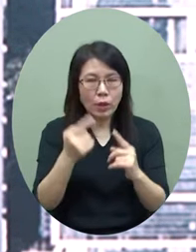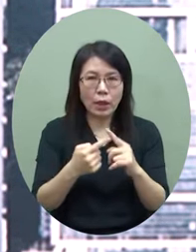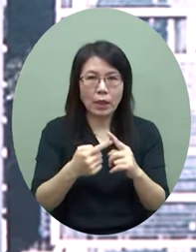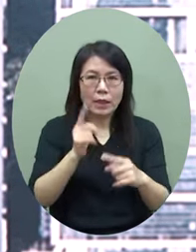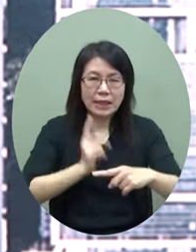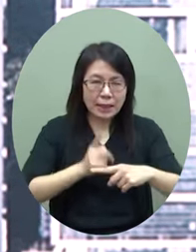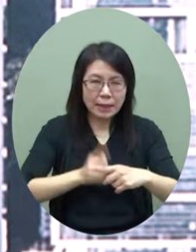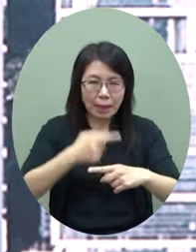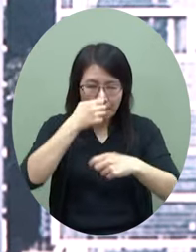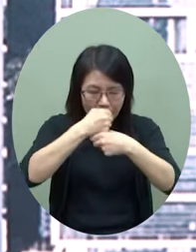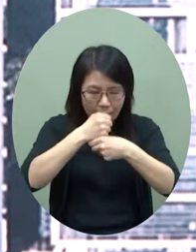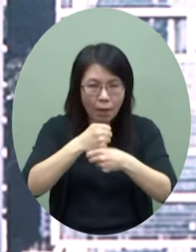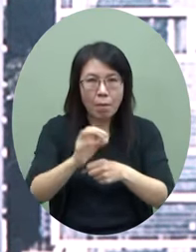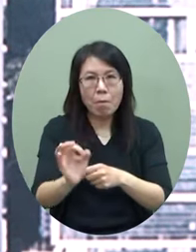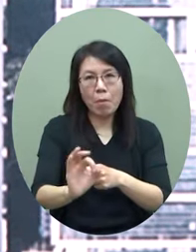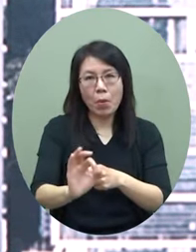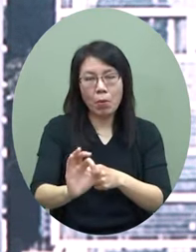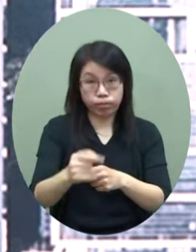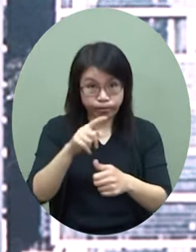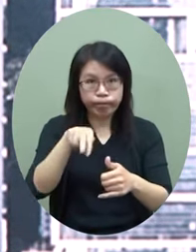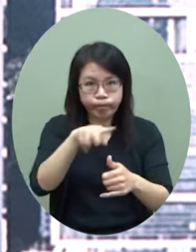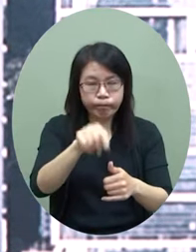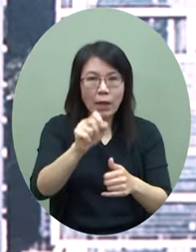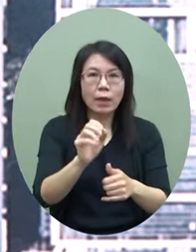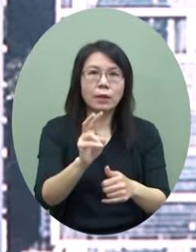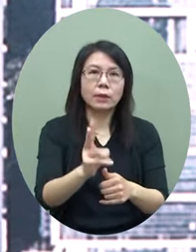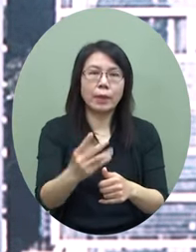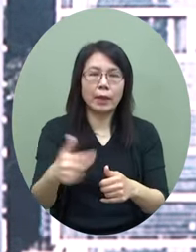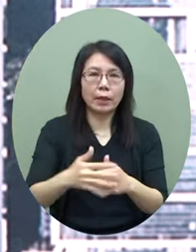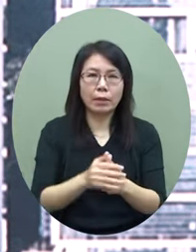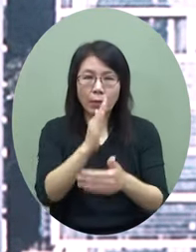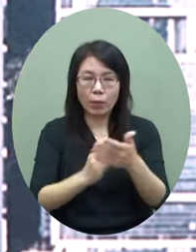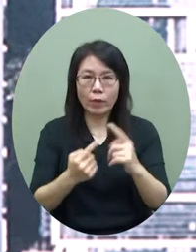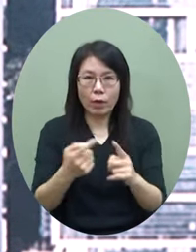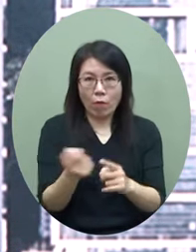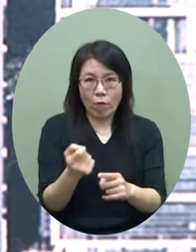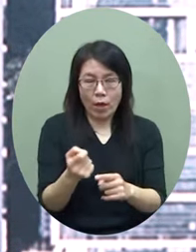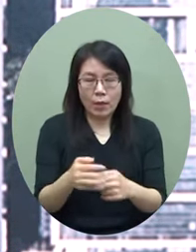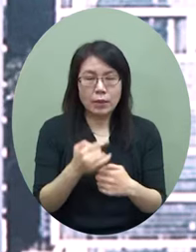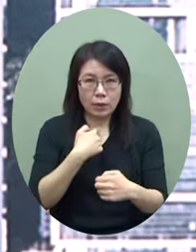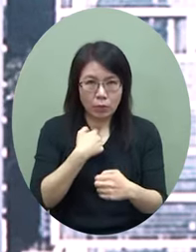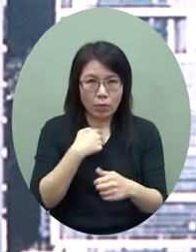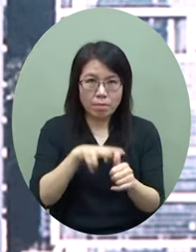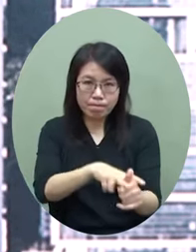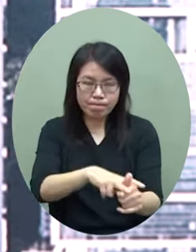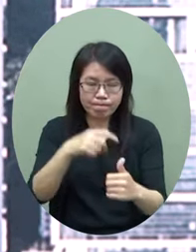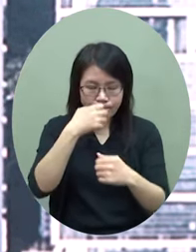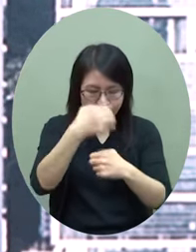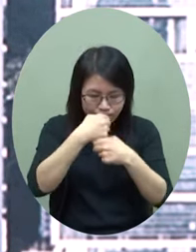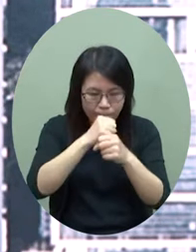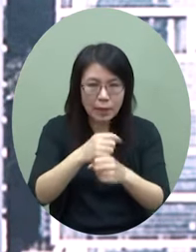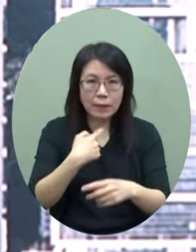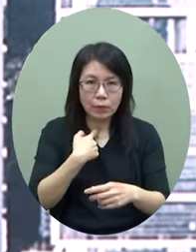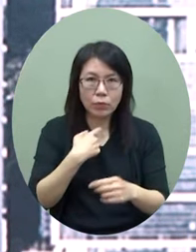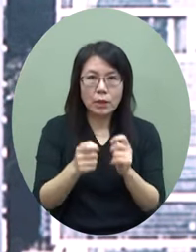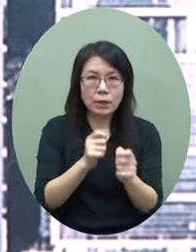接受過強制檢測部分人士是馬上安排他們做強制檢測而他們